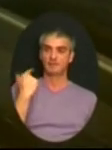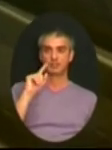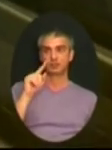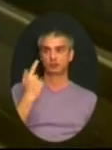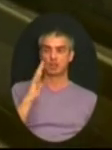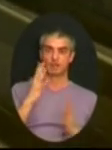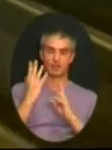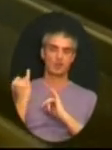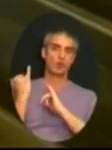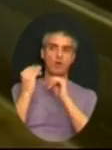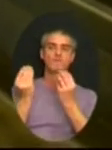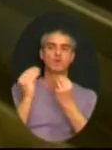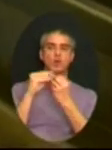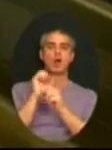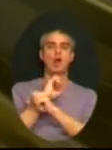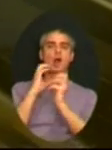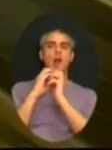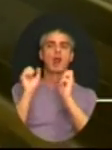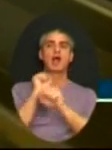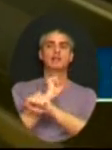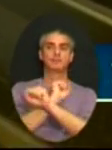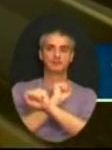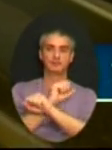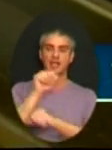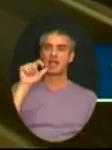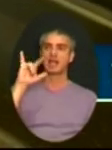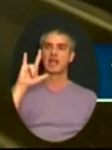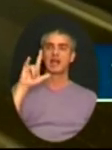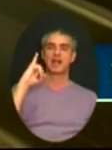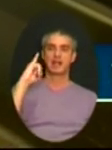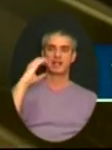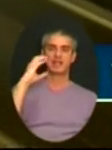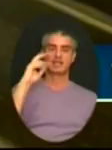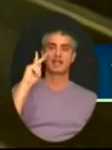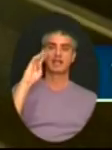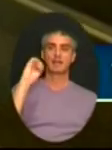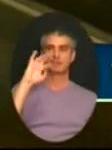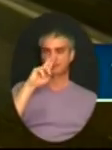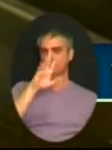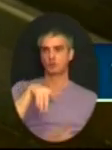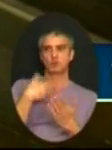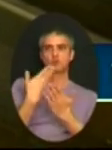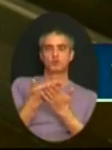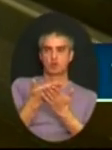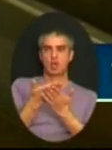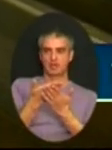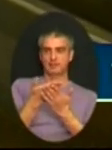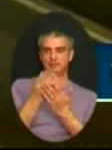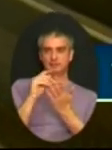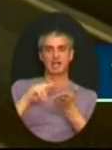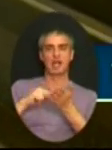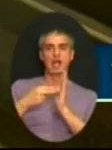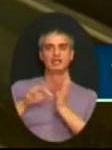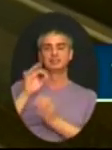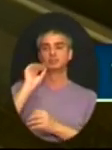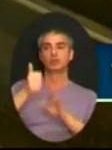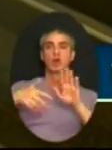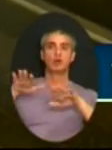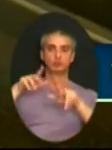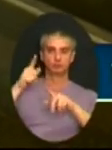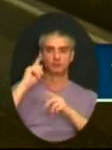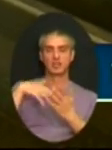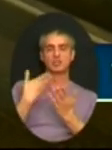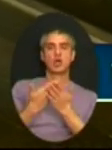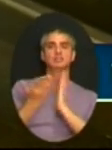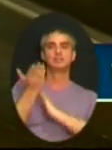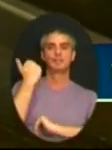שעה לערך הובאו להערכת מעצרם אלי קמיר, שהוא היועץ האסטרטגי של ראש הממשלה, ויועצו